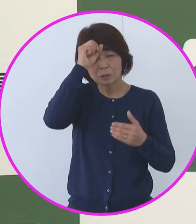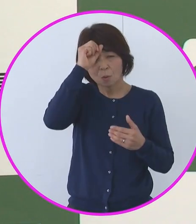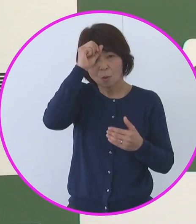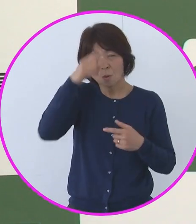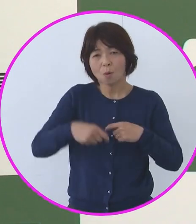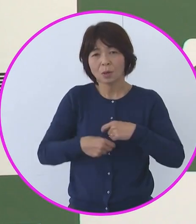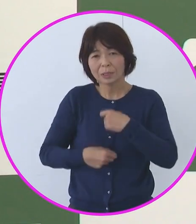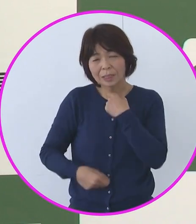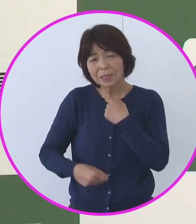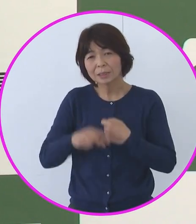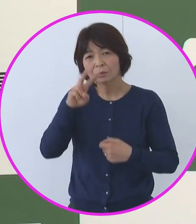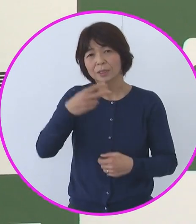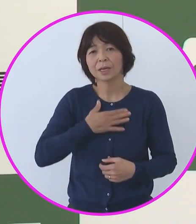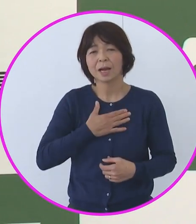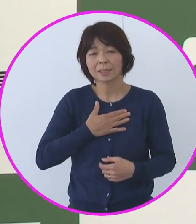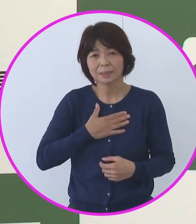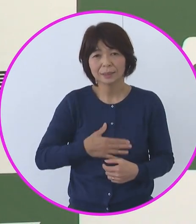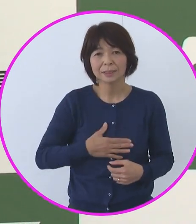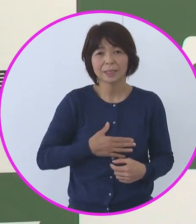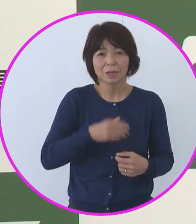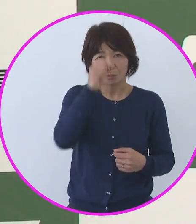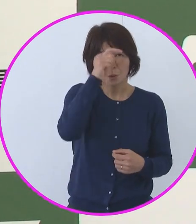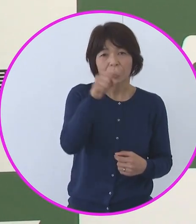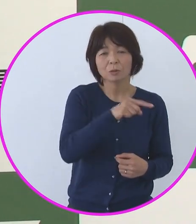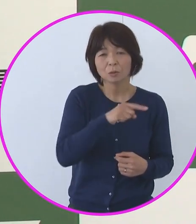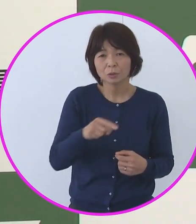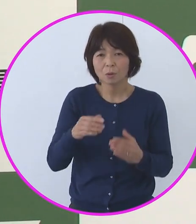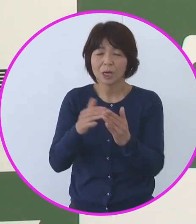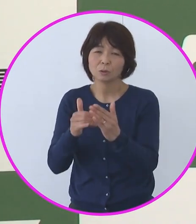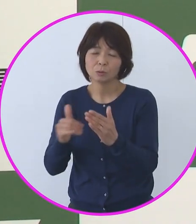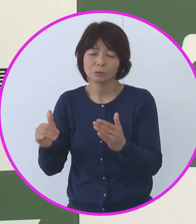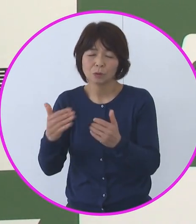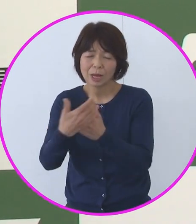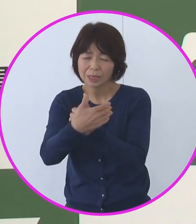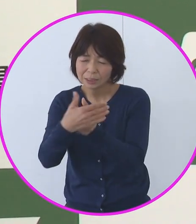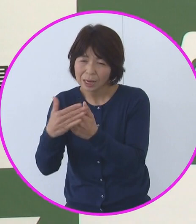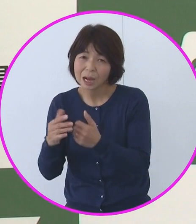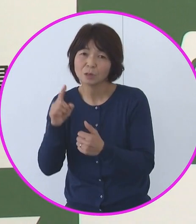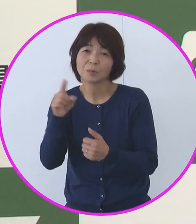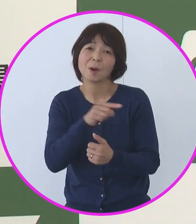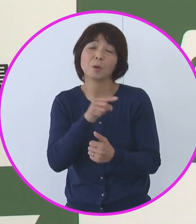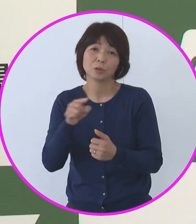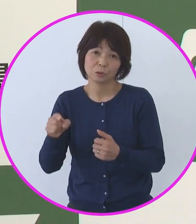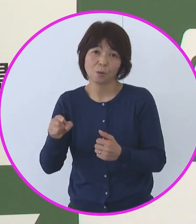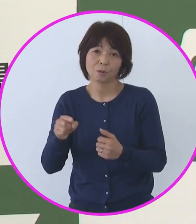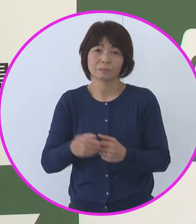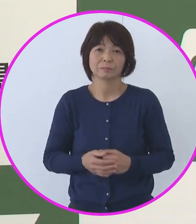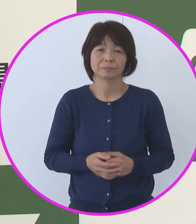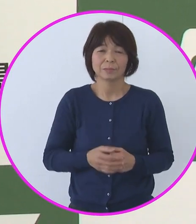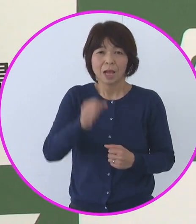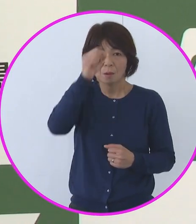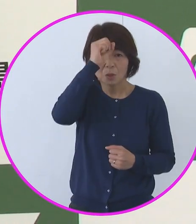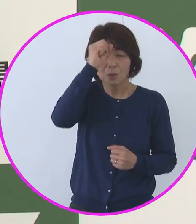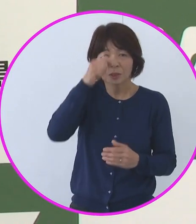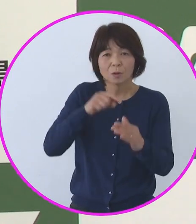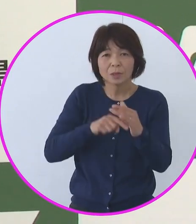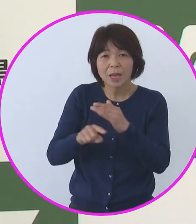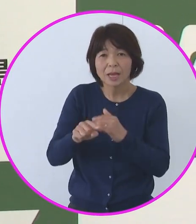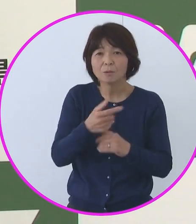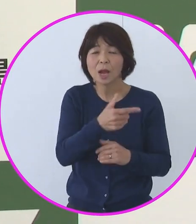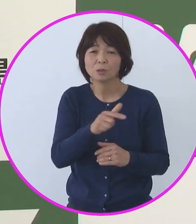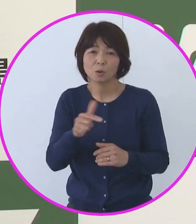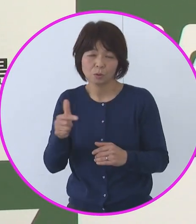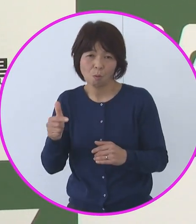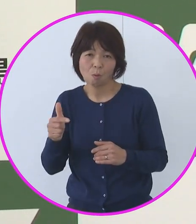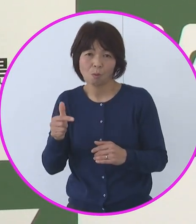し認知症の人や家族を温かく見守る応援者です。認知症はいろいろな原因で脳の働きが低